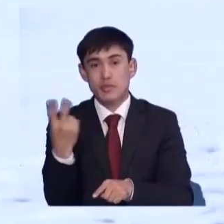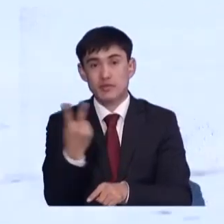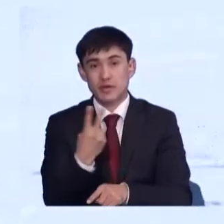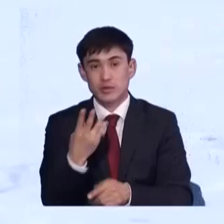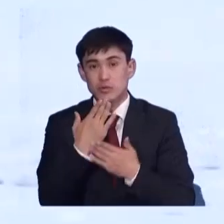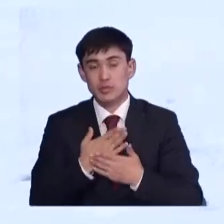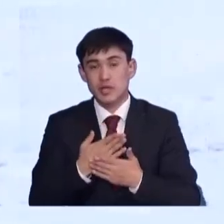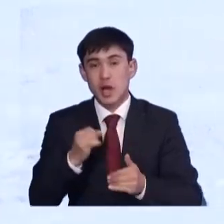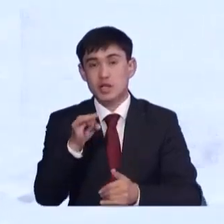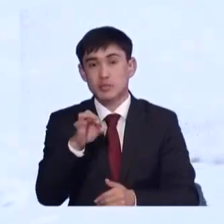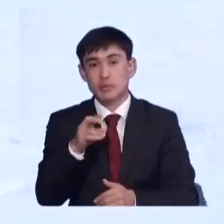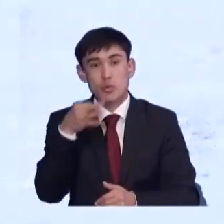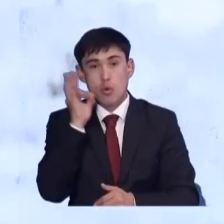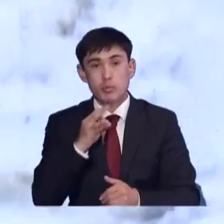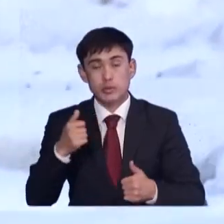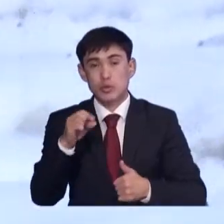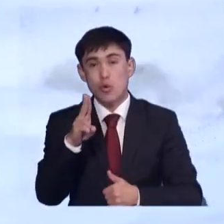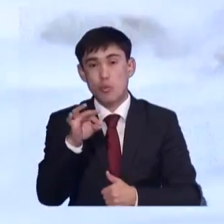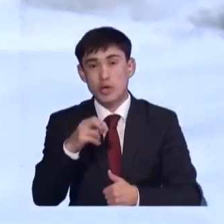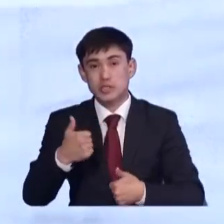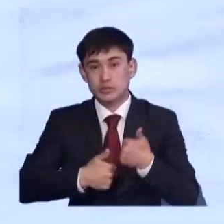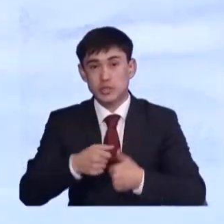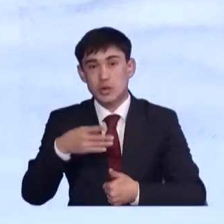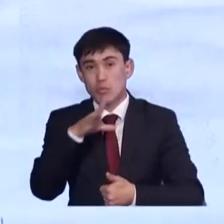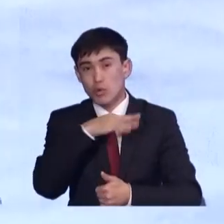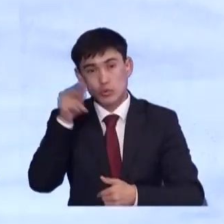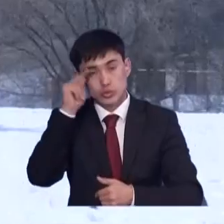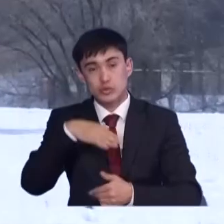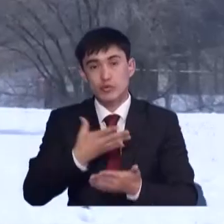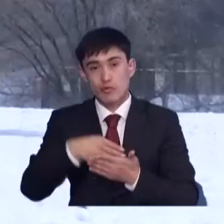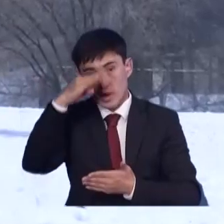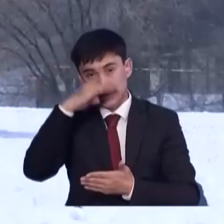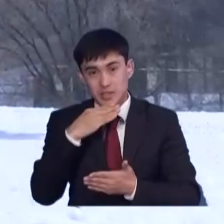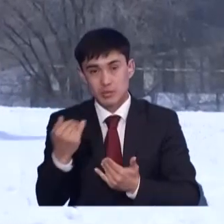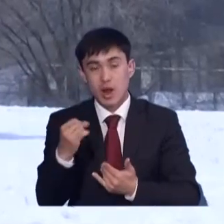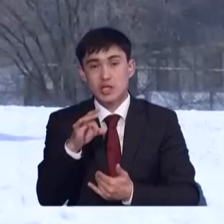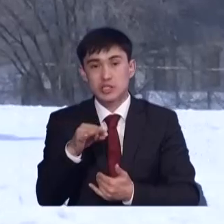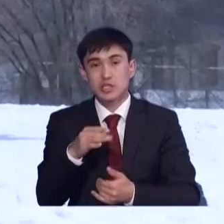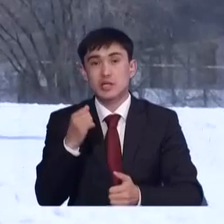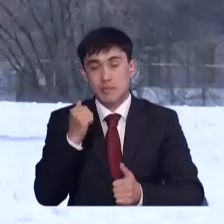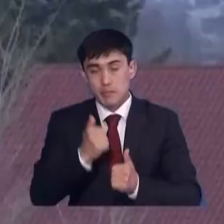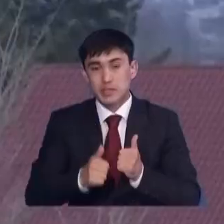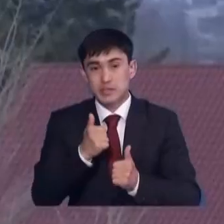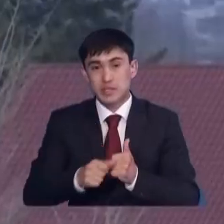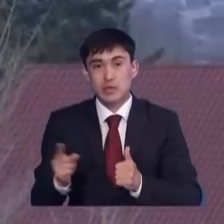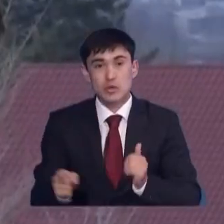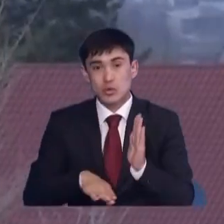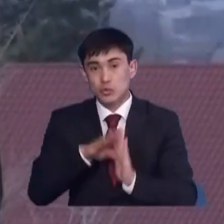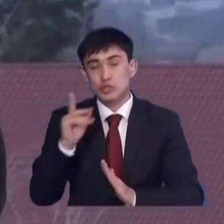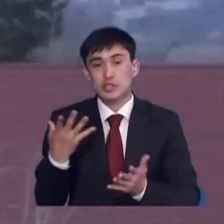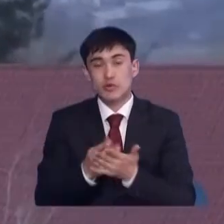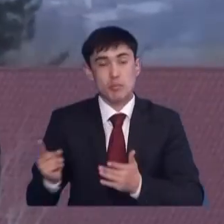двоих. Алишер Бакатбаев, опытный кокпарша. Многому он научился у своего отца. С тех пор Алишер неустанно оттачивает свое